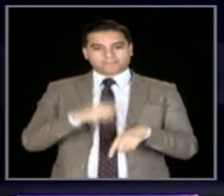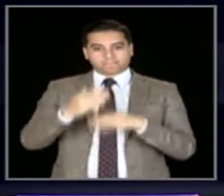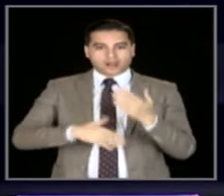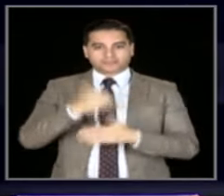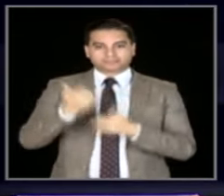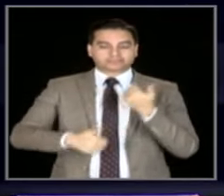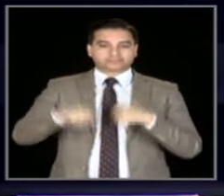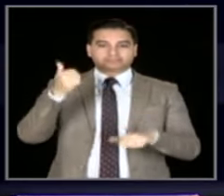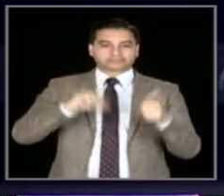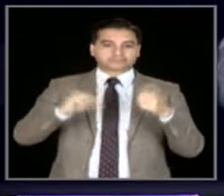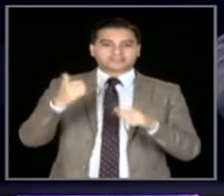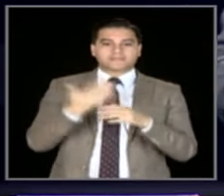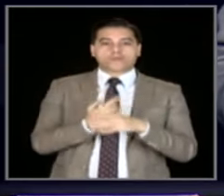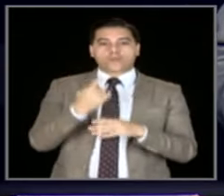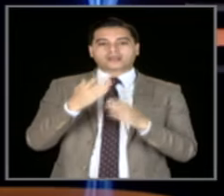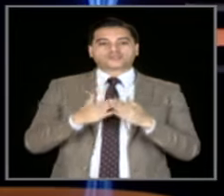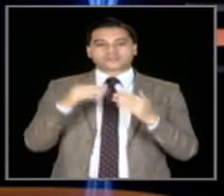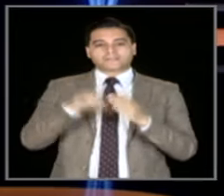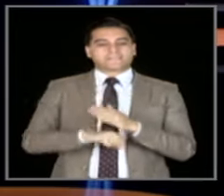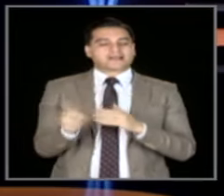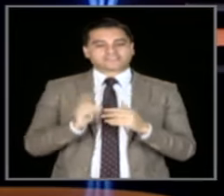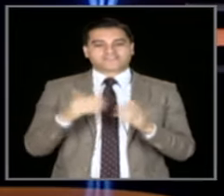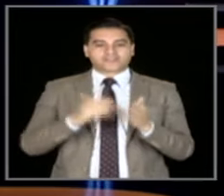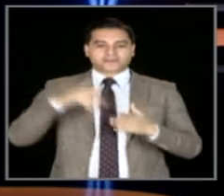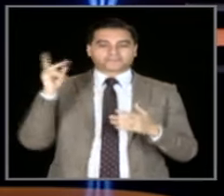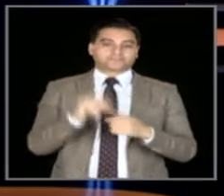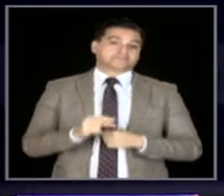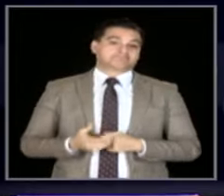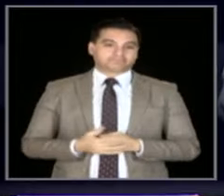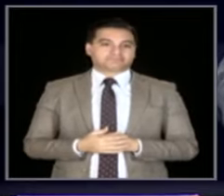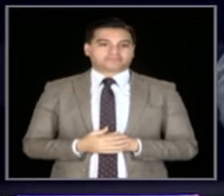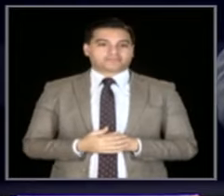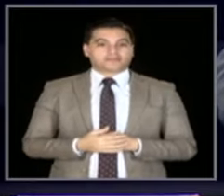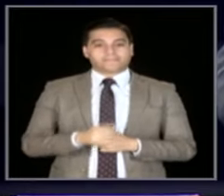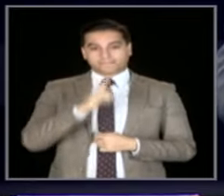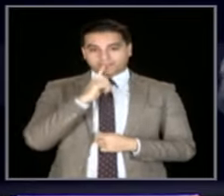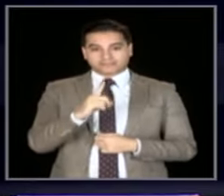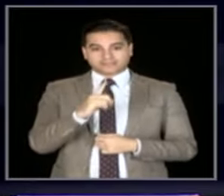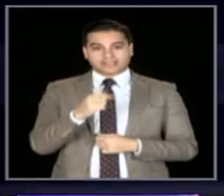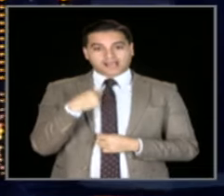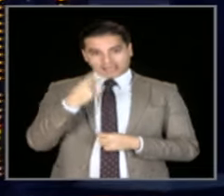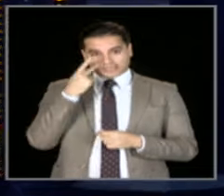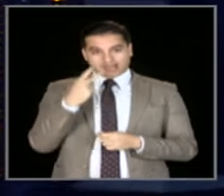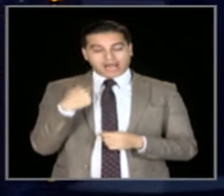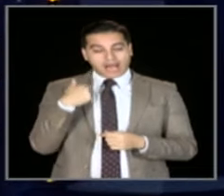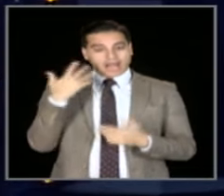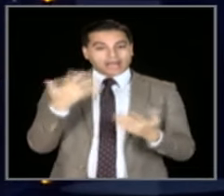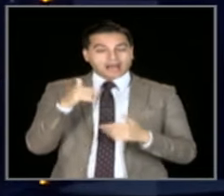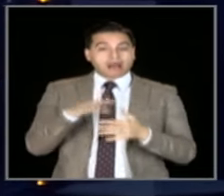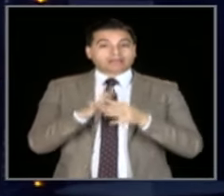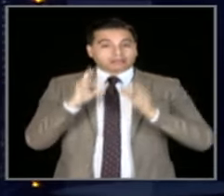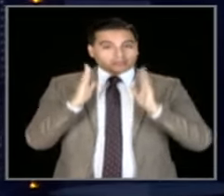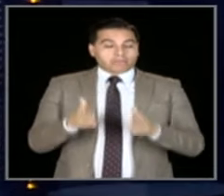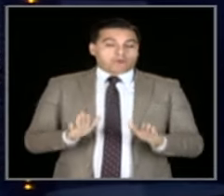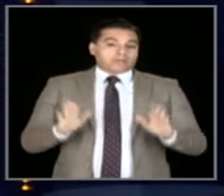كله مهزوم، لأن السويس الوحيدة ما تهزمتش في ورا مباراة. فعشان كده أنا ممكن أتوقع أي حاجة ممكن